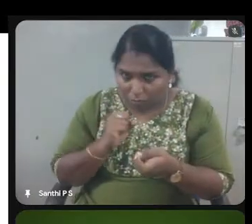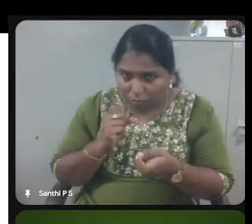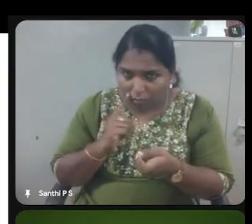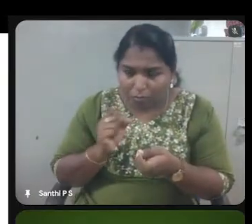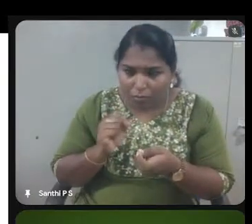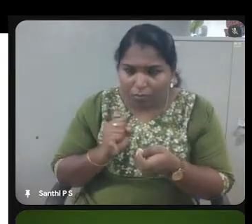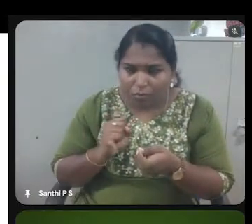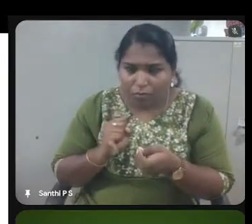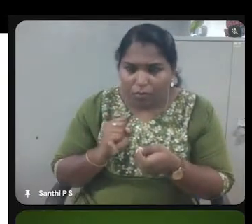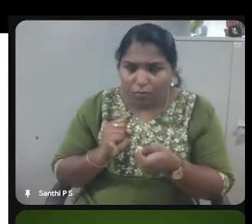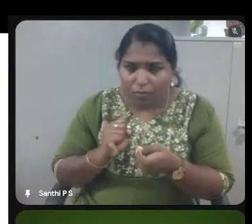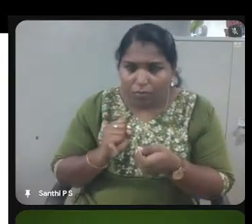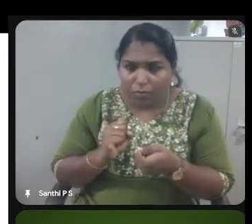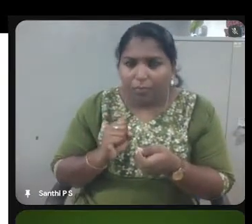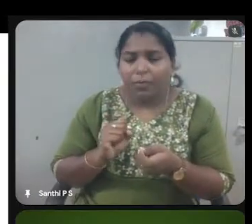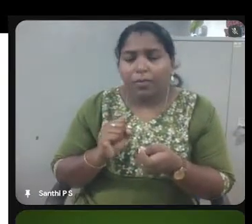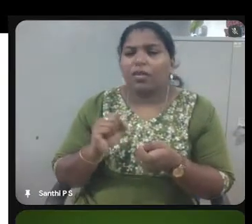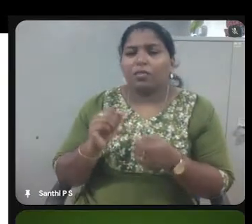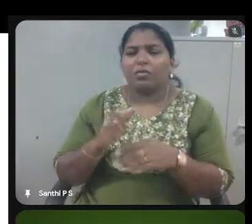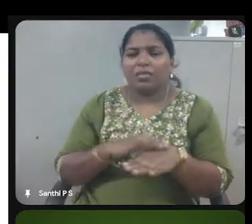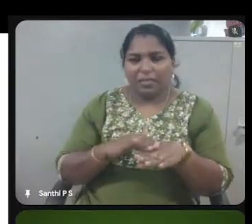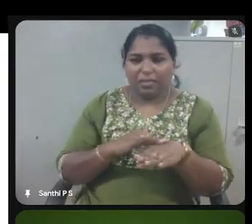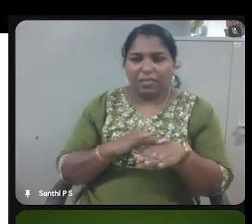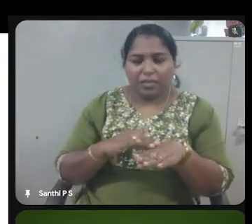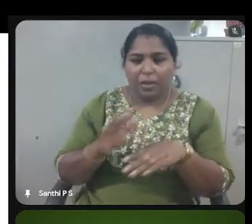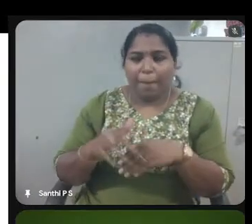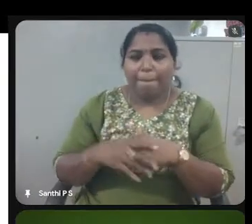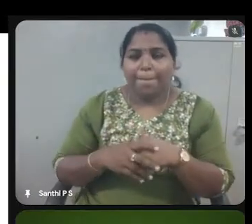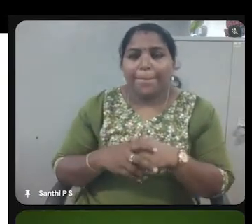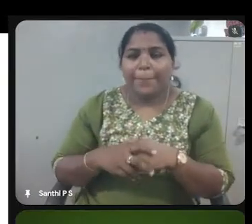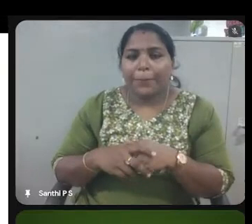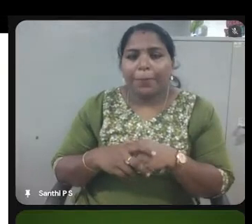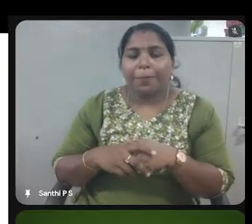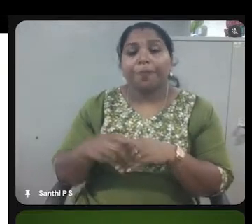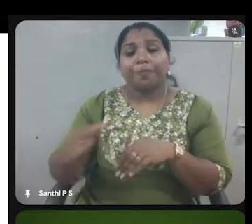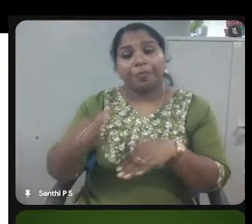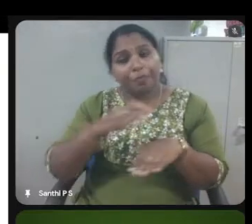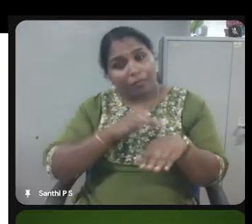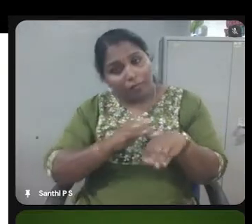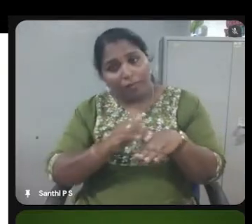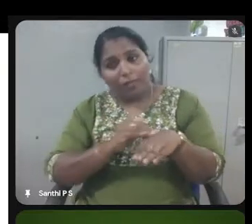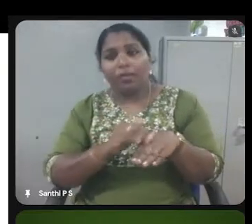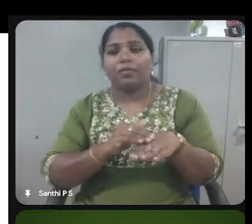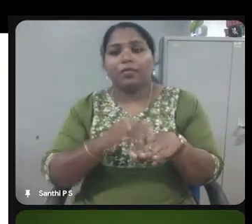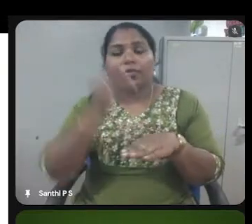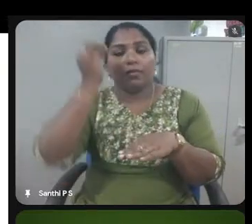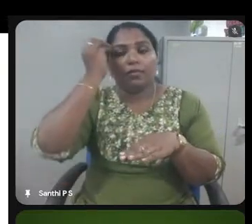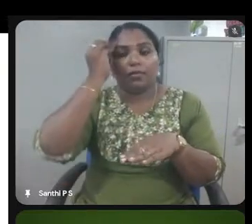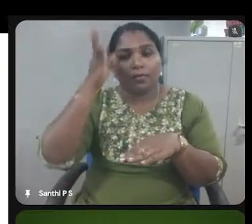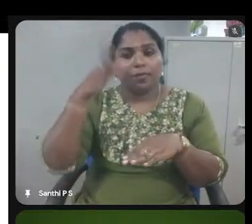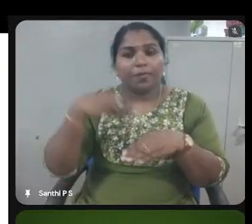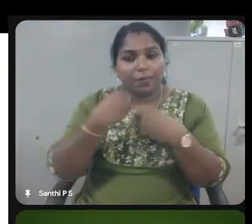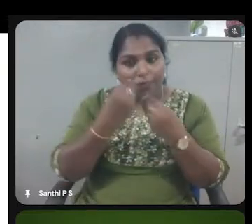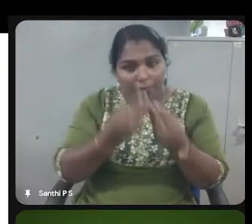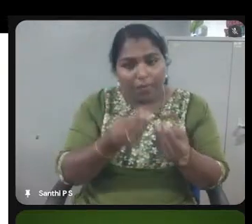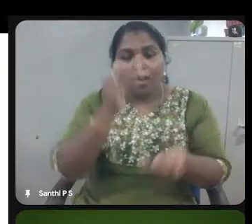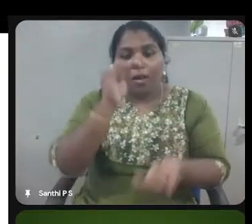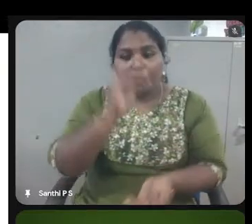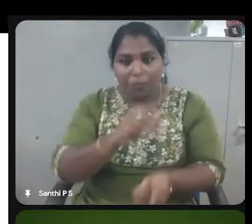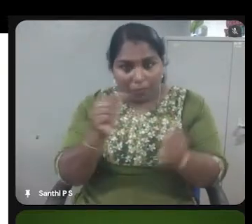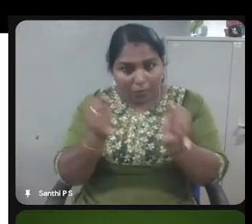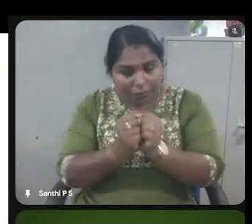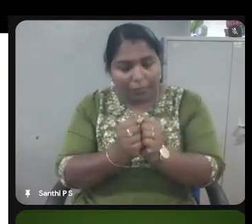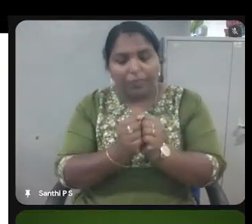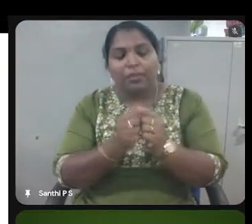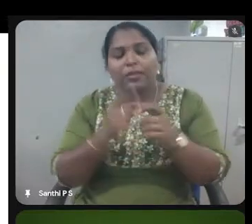ഗ്രാൻഡ് പേരൻസ് ഇല്ലാത്ത സമയത്ത് മെയ്ഡും ഉണ്ട്. അപ്പം മെയ്ഡാണ്. അപ്പം ആ മെയ്ഡിനെ ഓറിയന്റ് ചെയ്ത് ആ കുട്ടിയുമായിട്ട് എങ്ങനെയാണോ